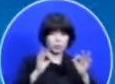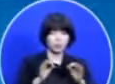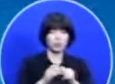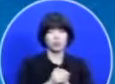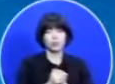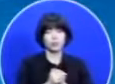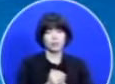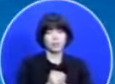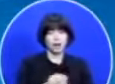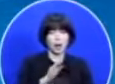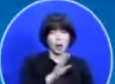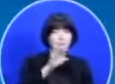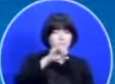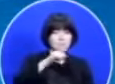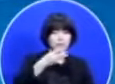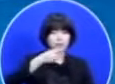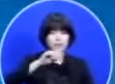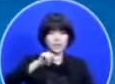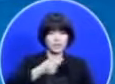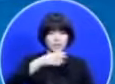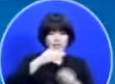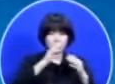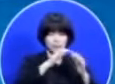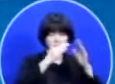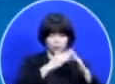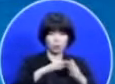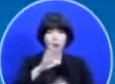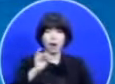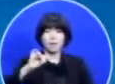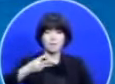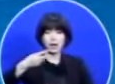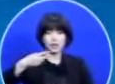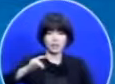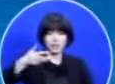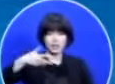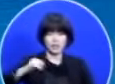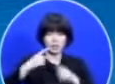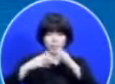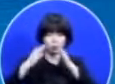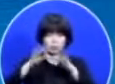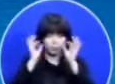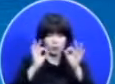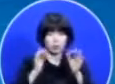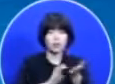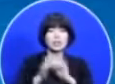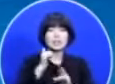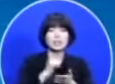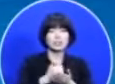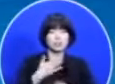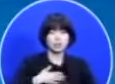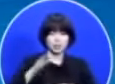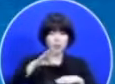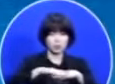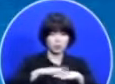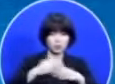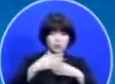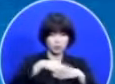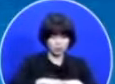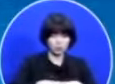발 대제 교회를 보고 그 때 제 마음에 느낌이 예수님이 제 손을 잡으시고 그리고